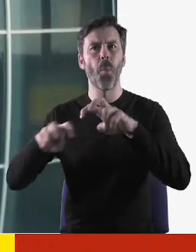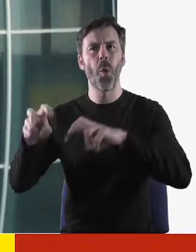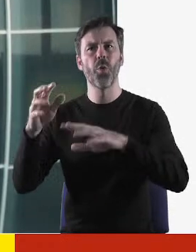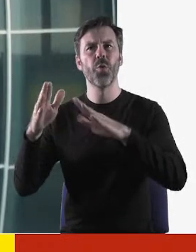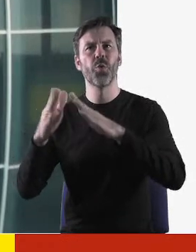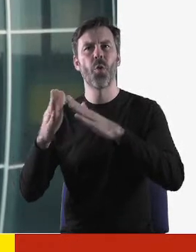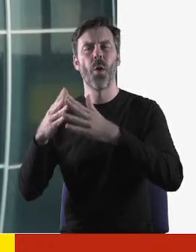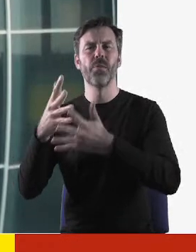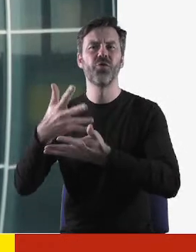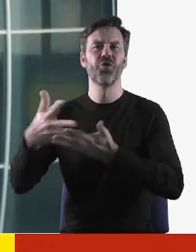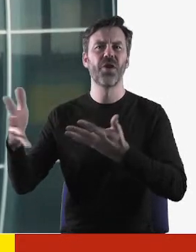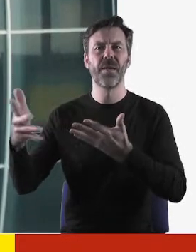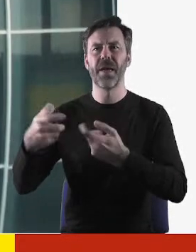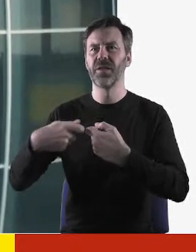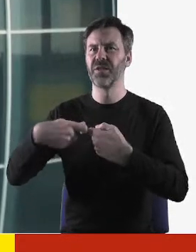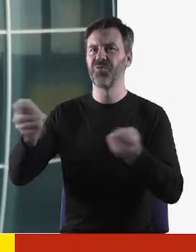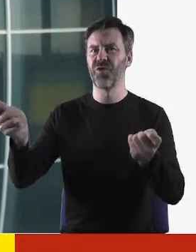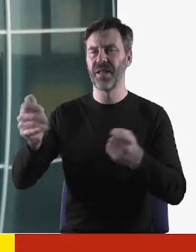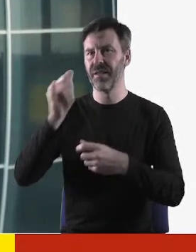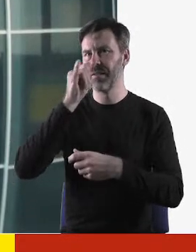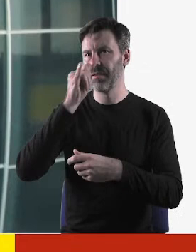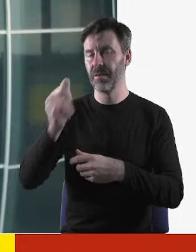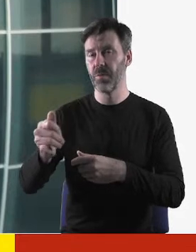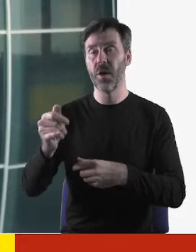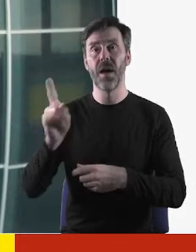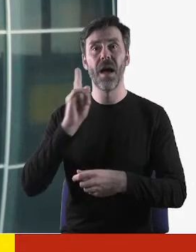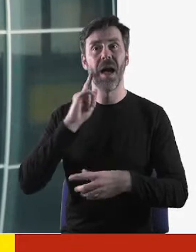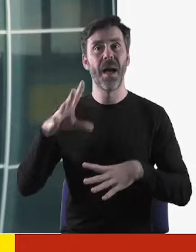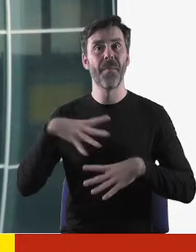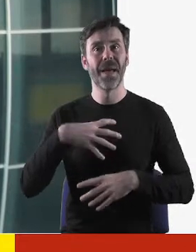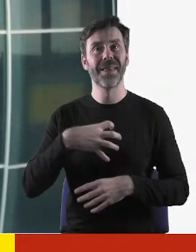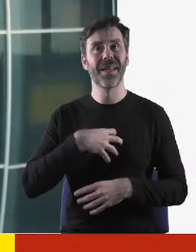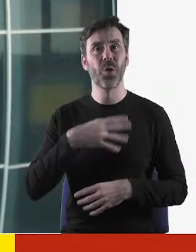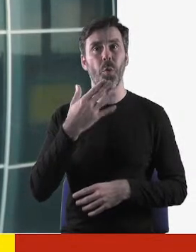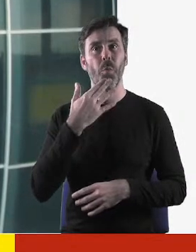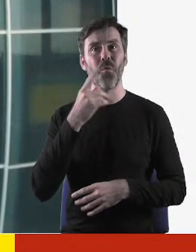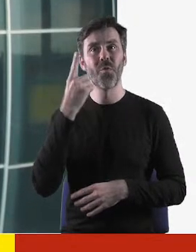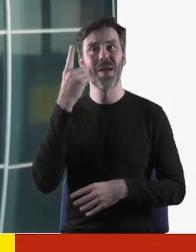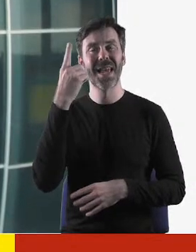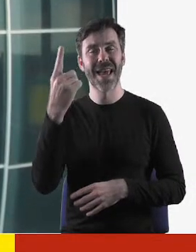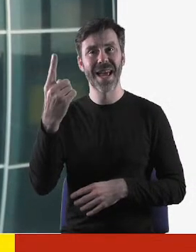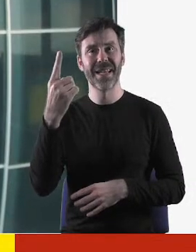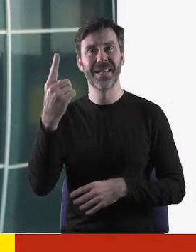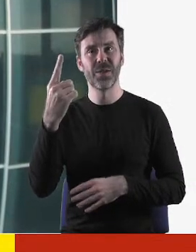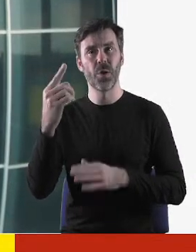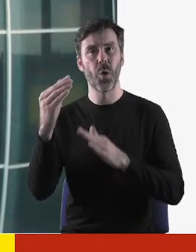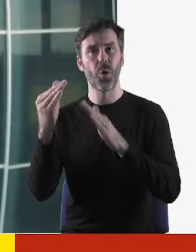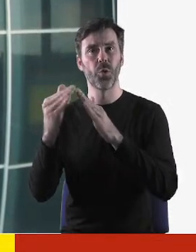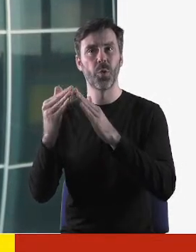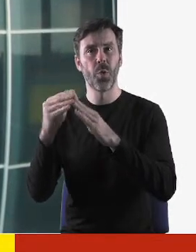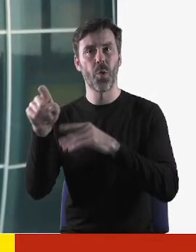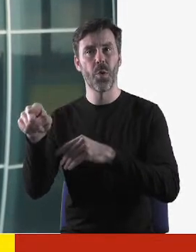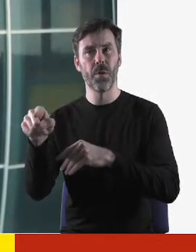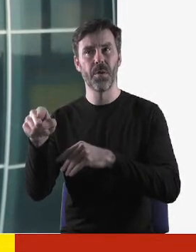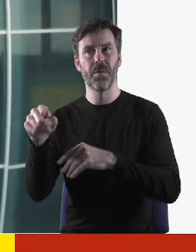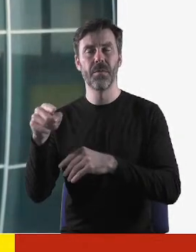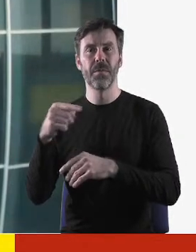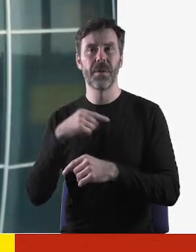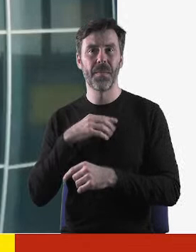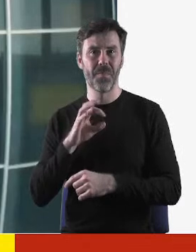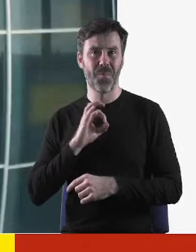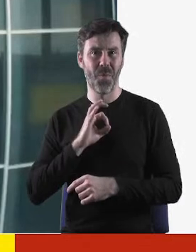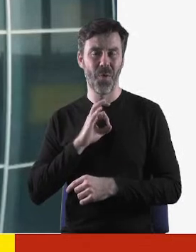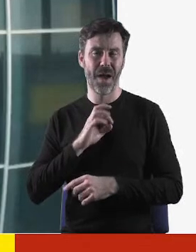je sprzedawać. No, wymienił pan, panie dyrektorze, jedną z nieruchomości, którą Z względu na moje koleje rodzinne